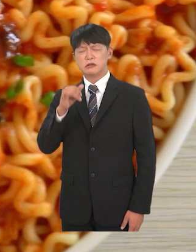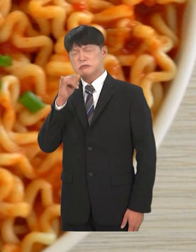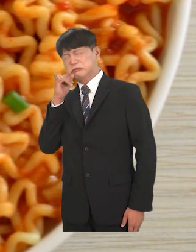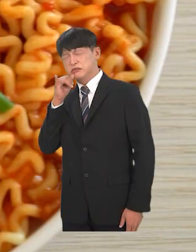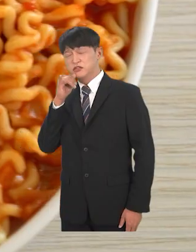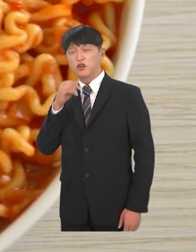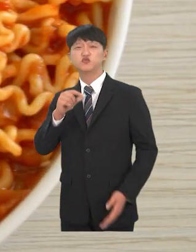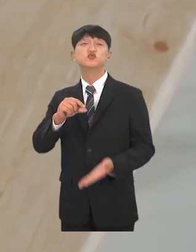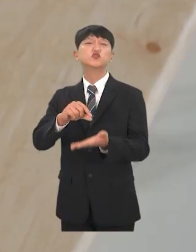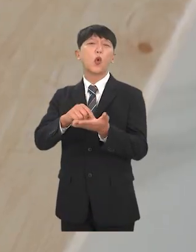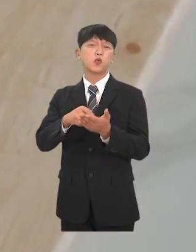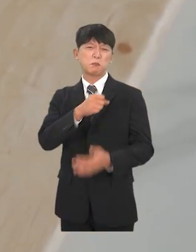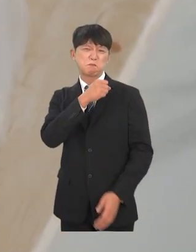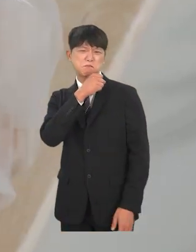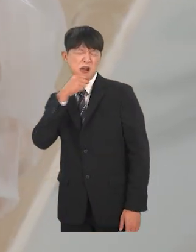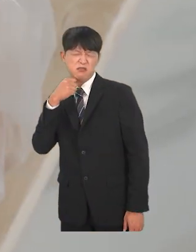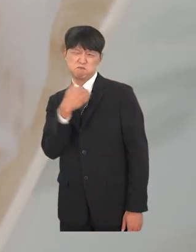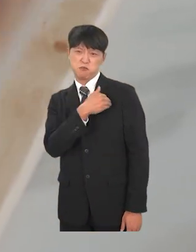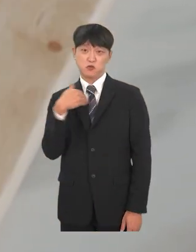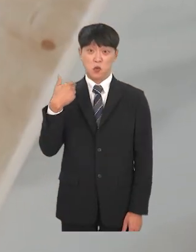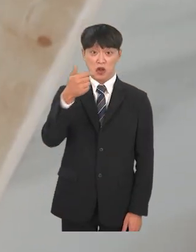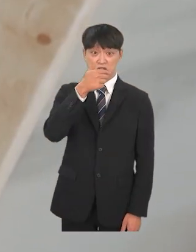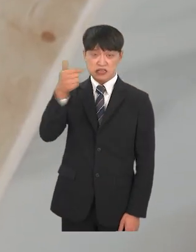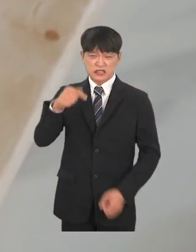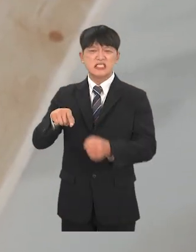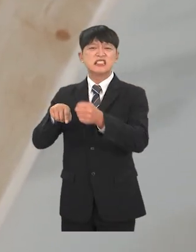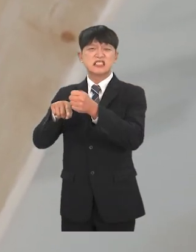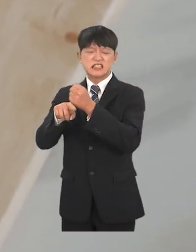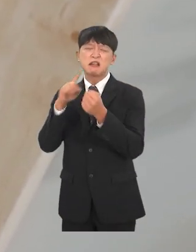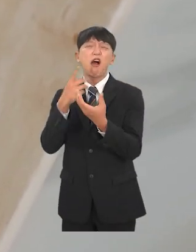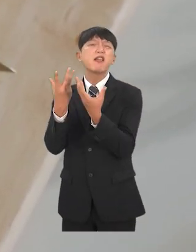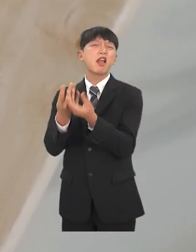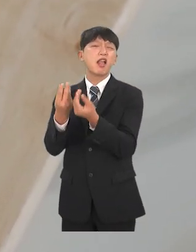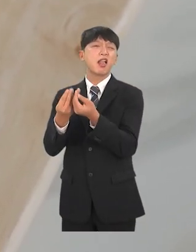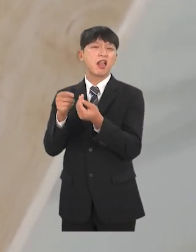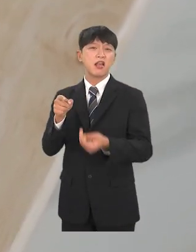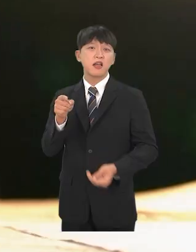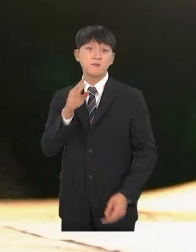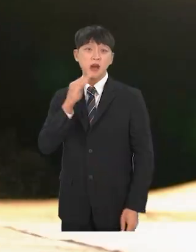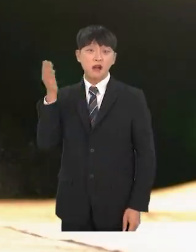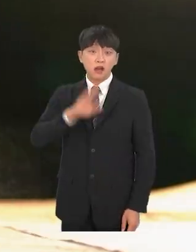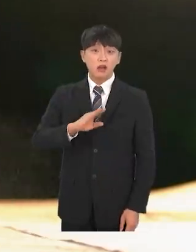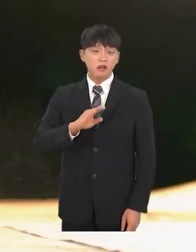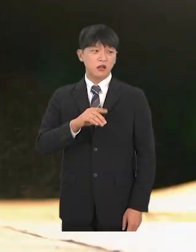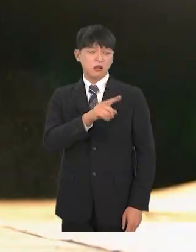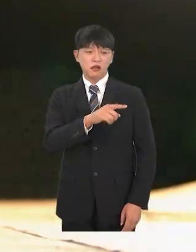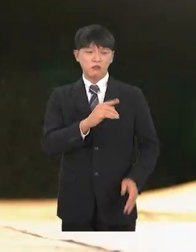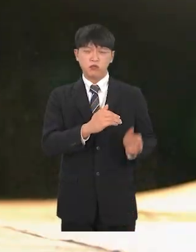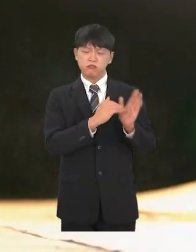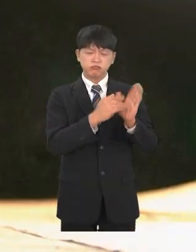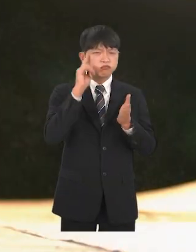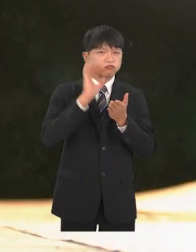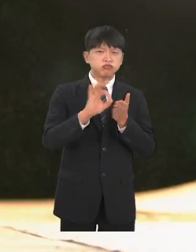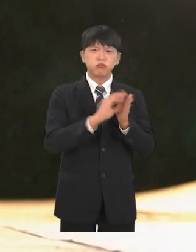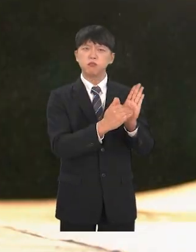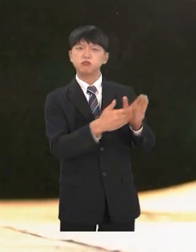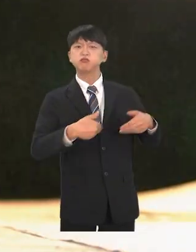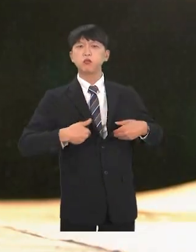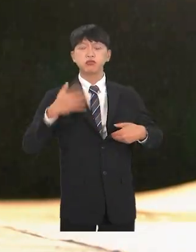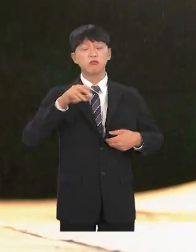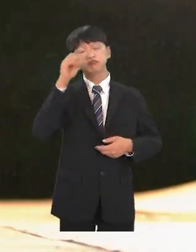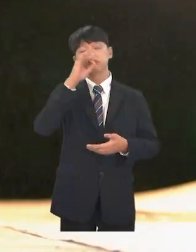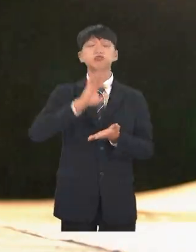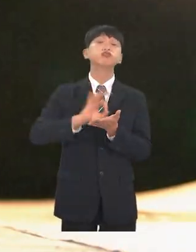중독될 만큼 맛있다거나 큰 만족감을 준다는 뜻을 담은 비유적 표현이라고는 하지만 경계가 필요한 마약이라는 단어를